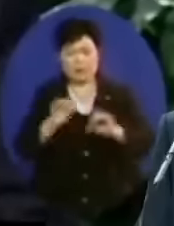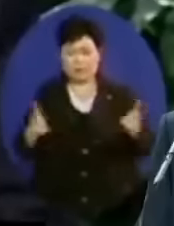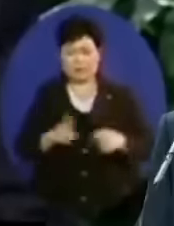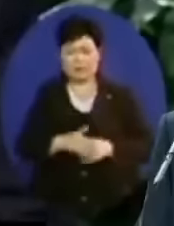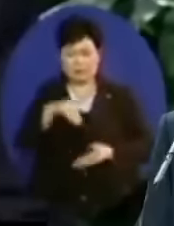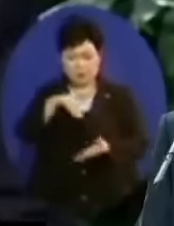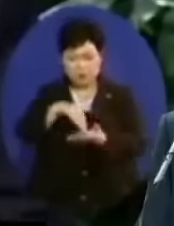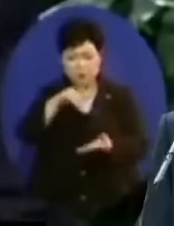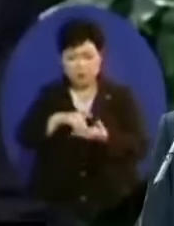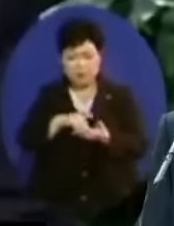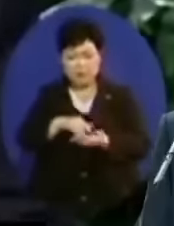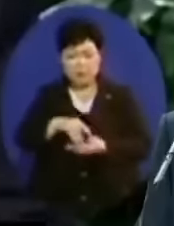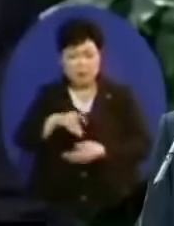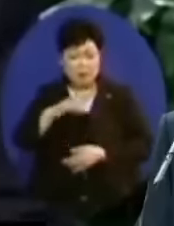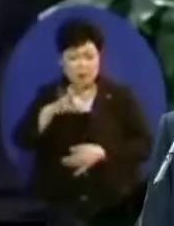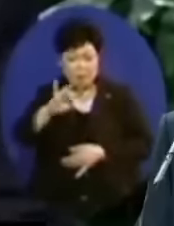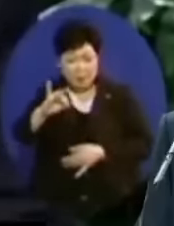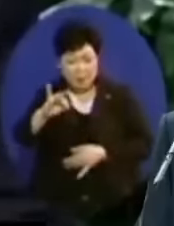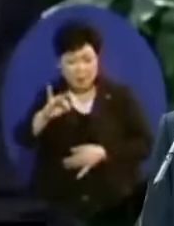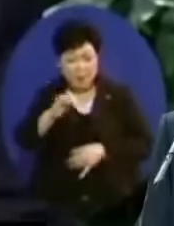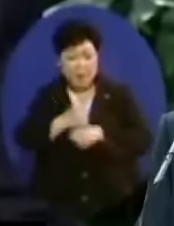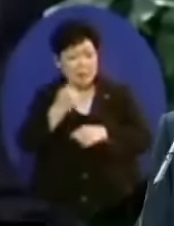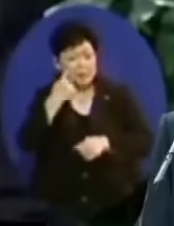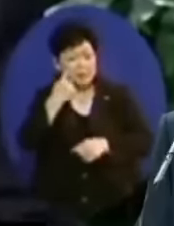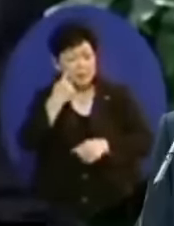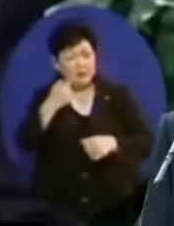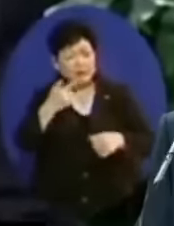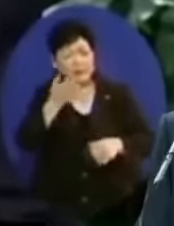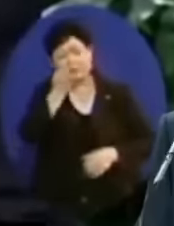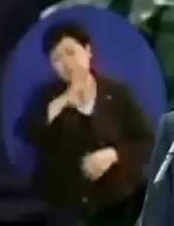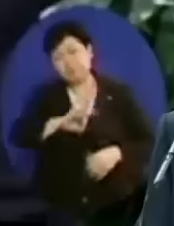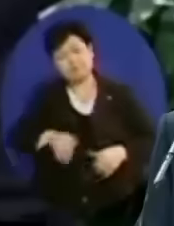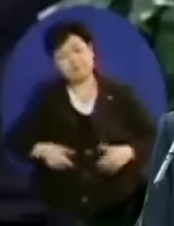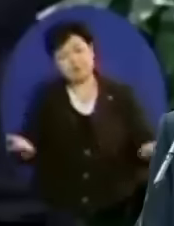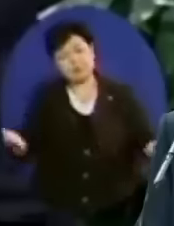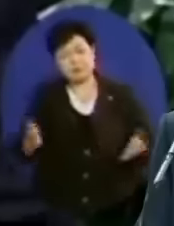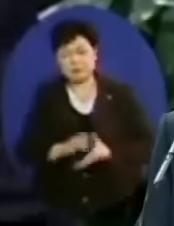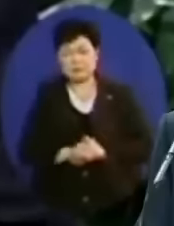후회는 100번 해봤자 소용이 없습니다. 단호하게